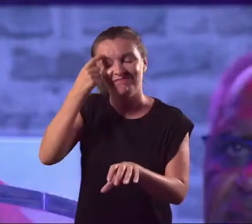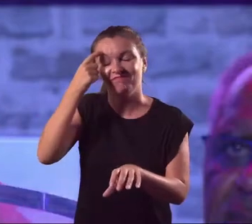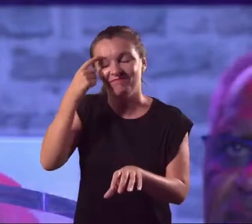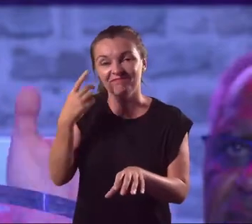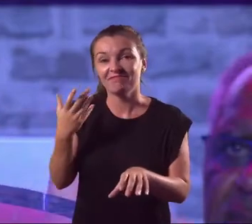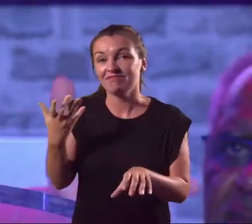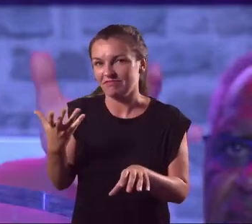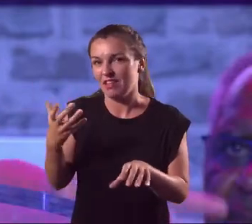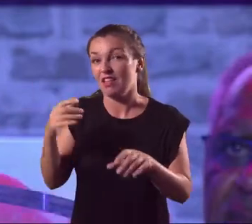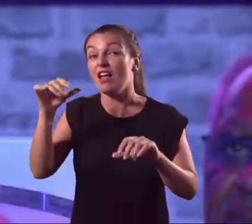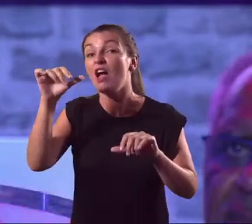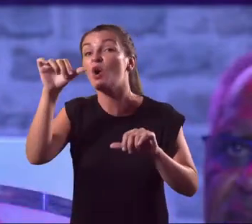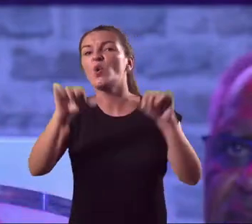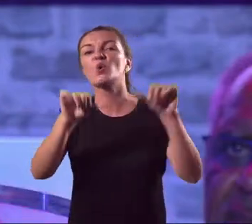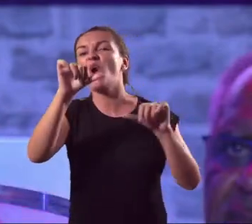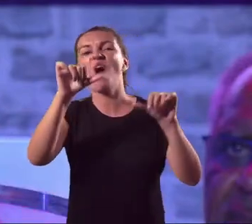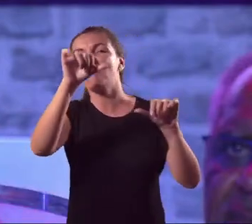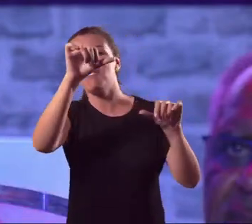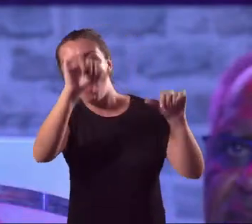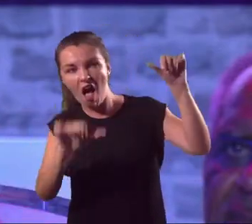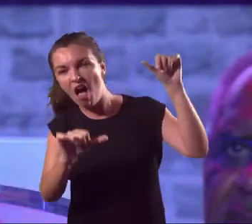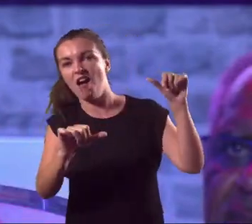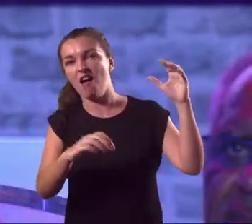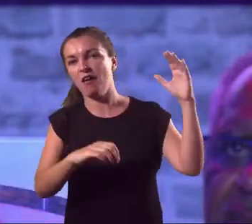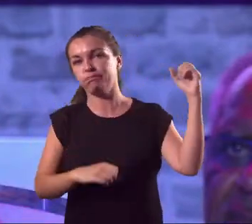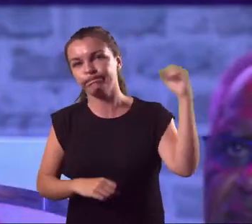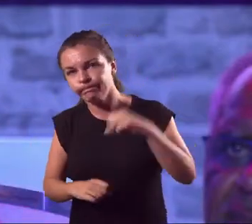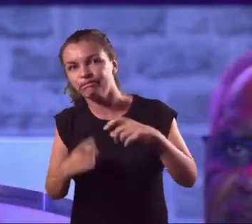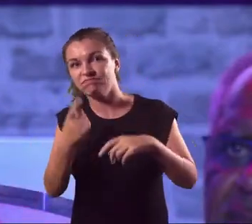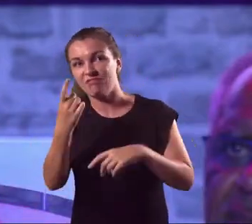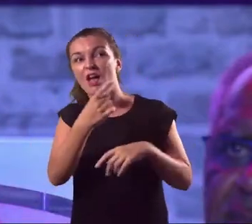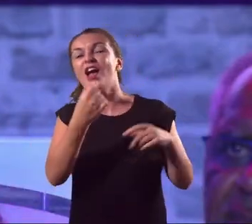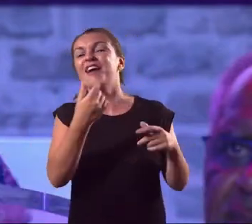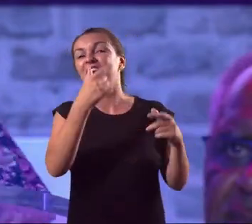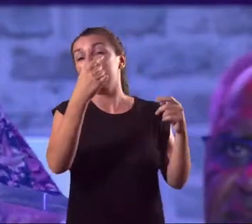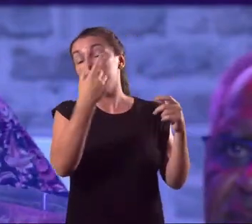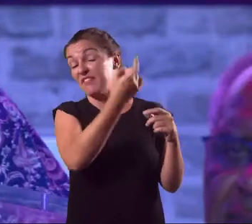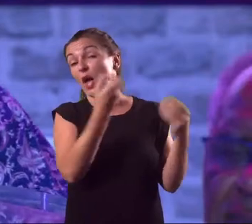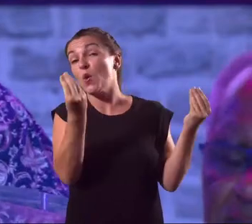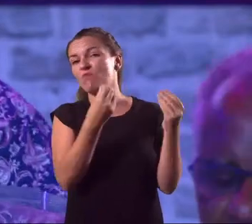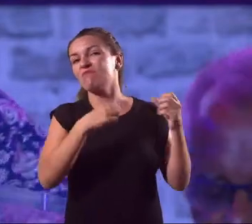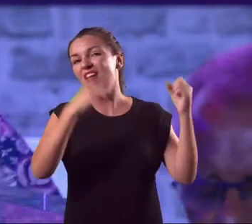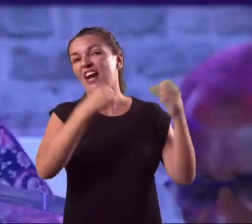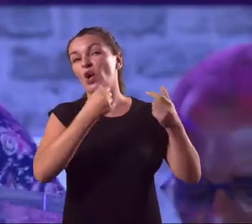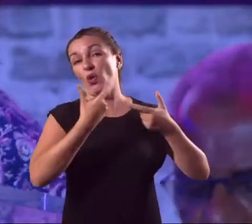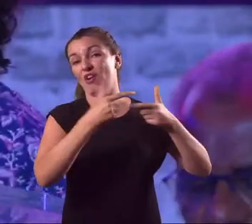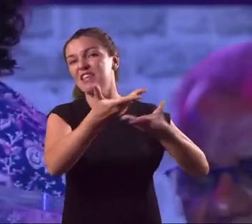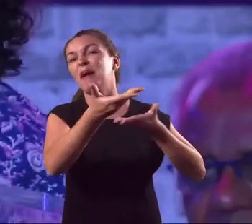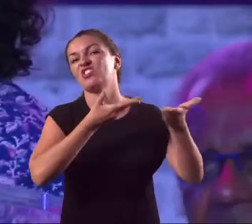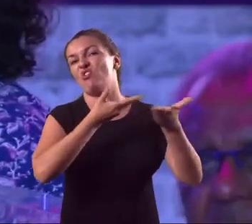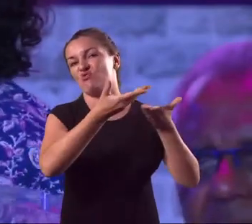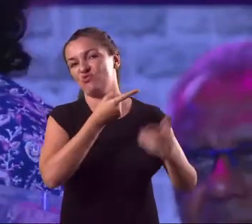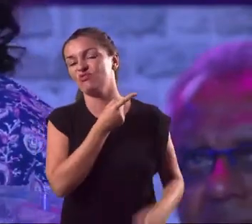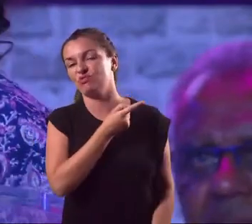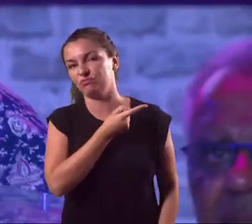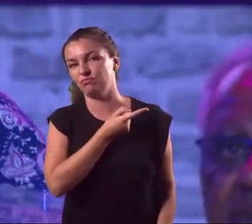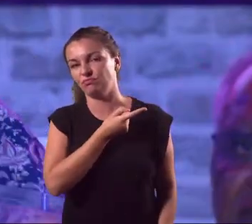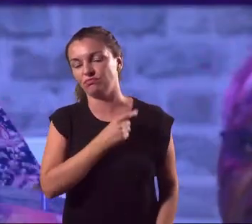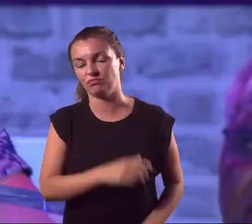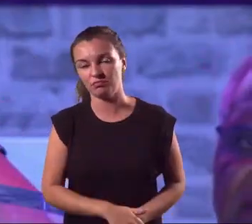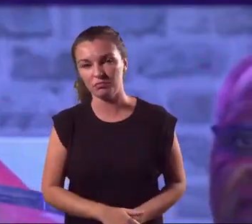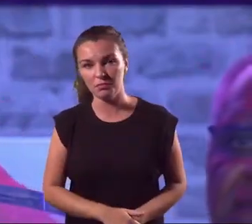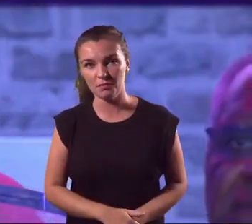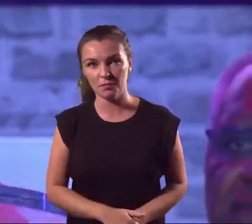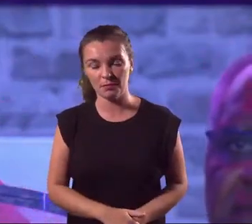aussi à la concurrence déloyale posée par les accords de libre-échange. Vous avez peut-être fait